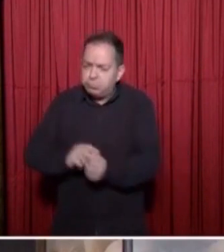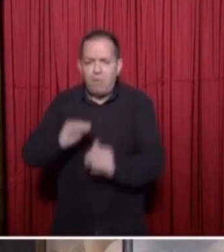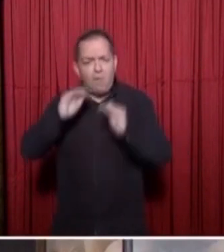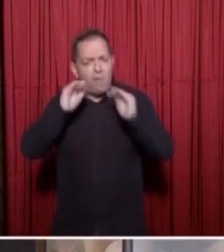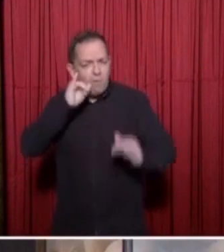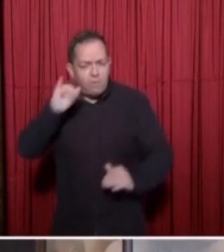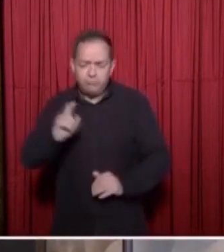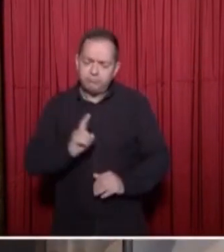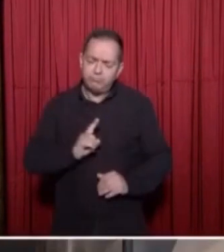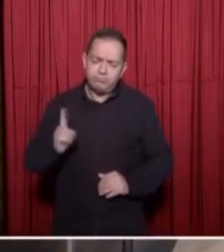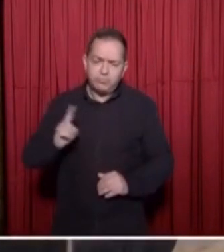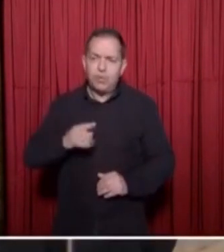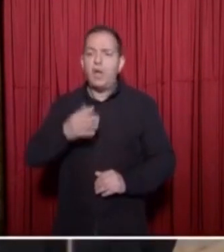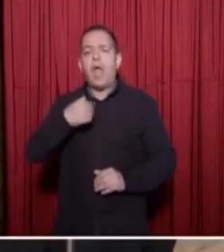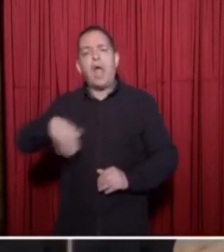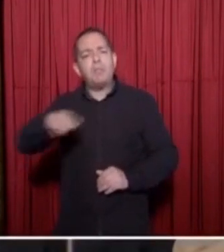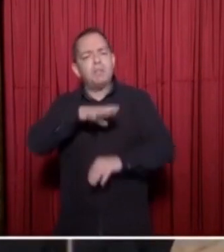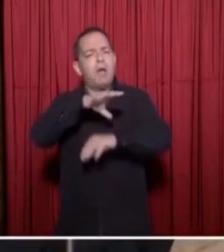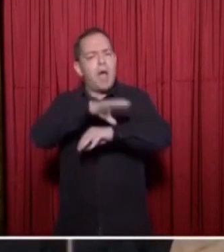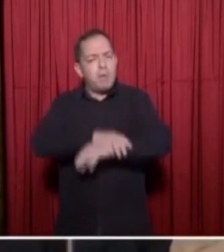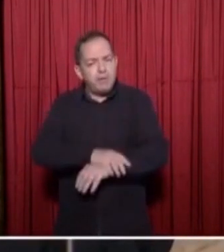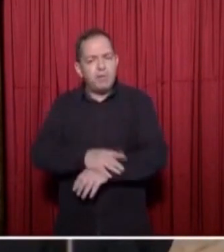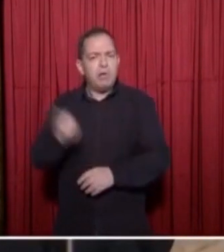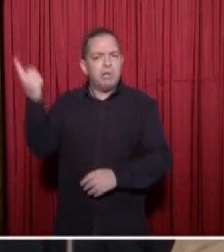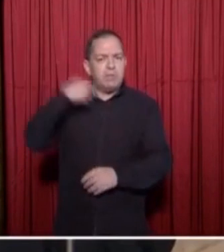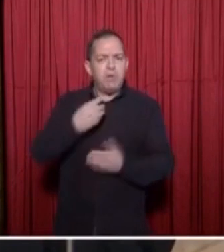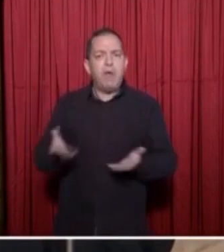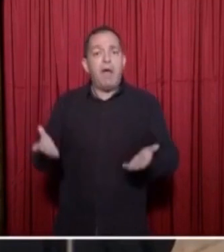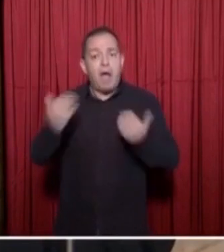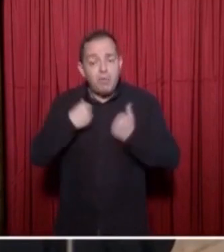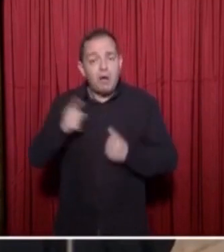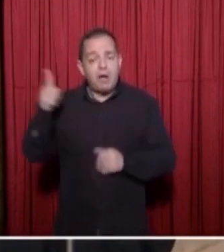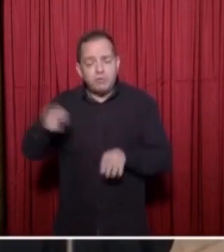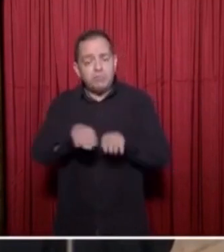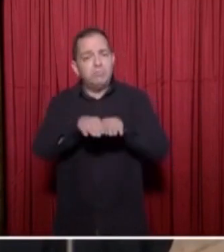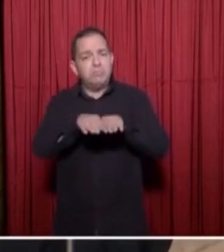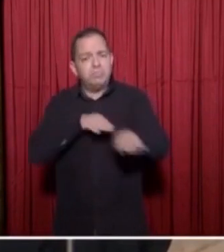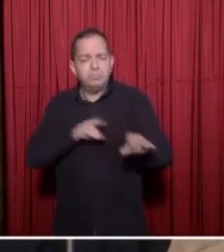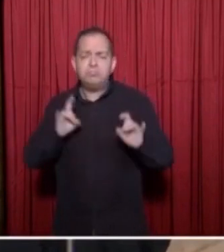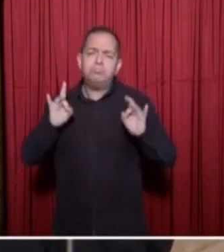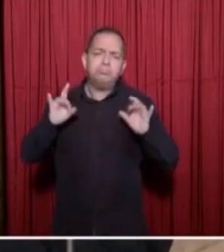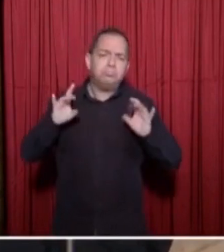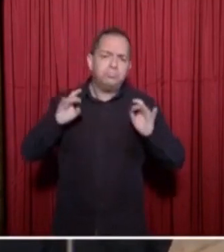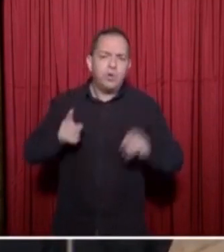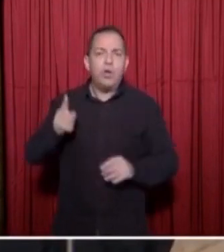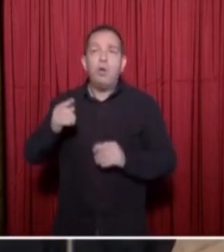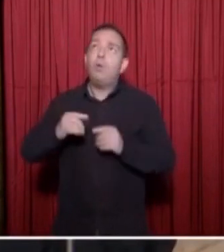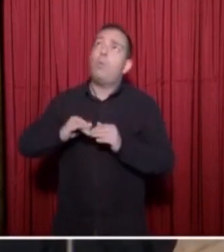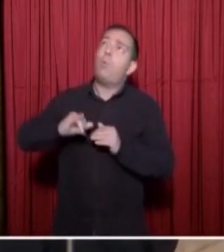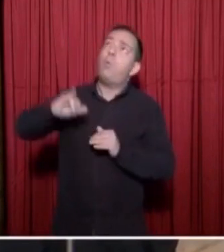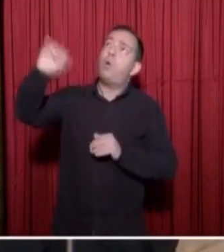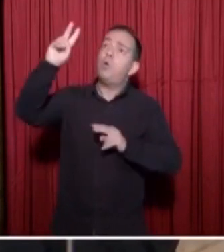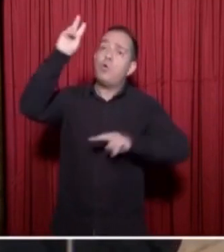μηνύ. Ουκ κατά σανομίας ημών επίησεν ημίν, ουδέ κατά σαμαρτίας ημών ανταπέδω και νημίν. Ότι κατά το ύψος του